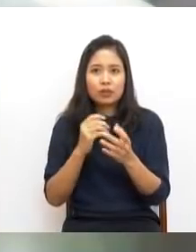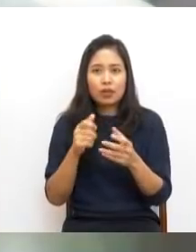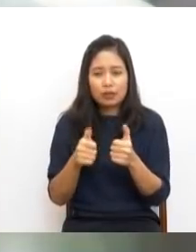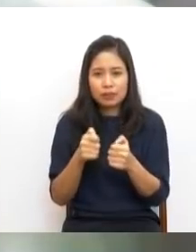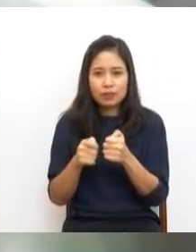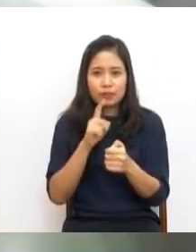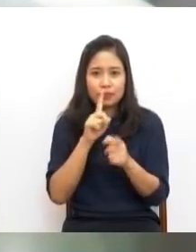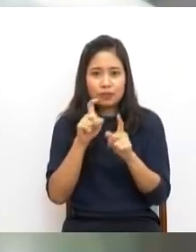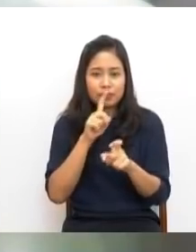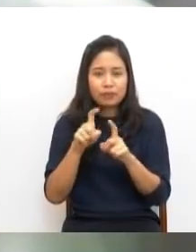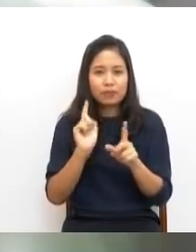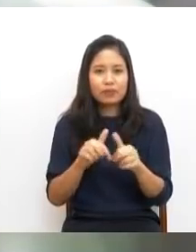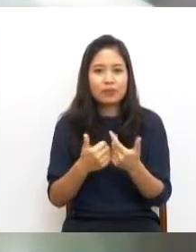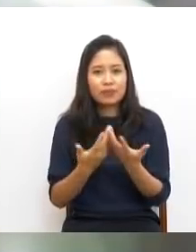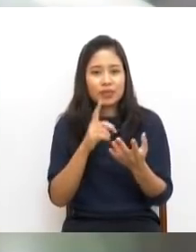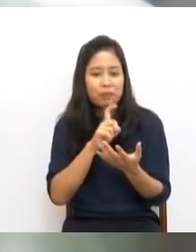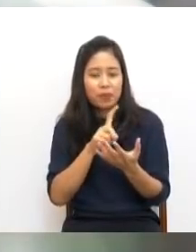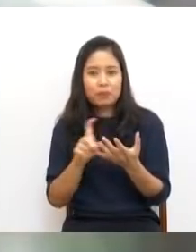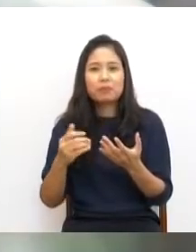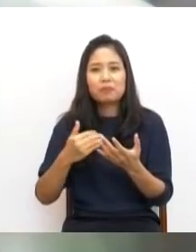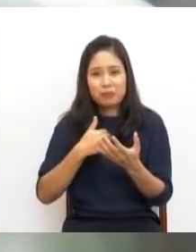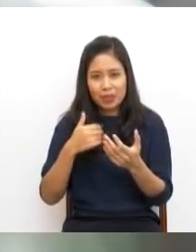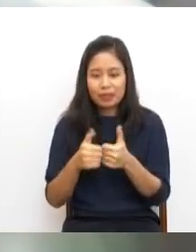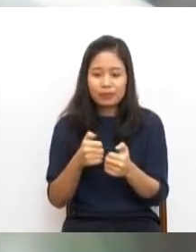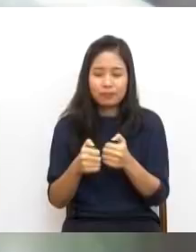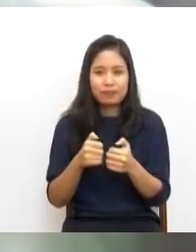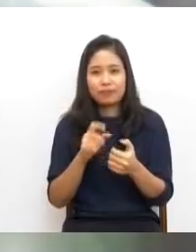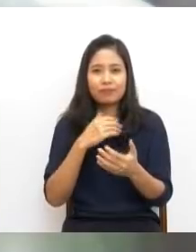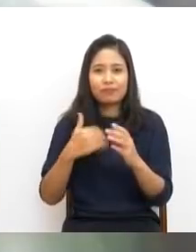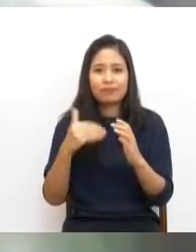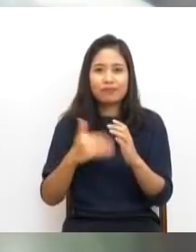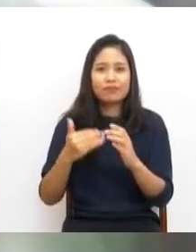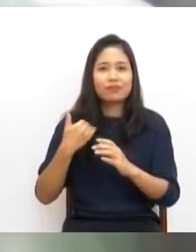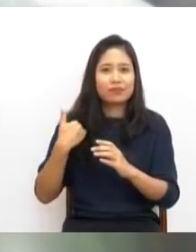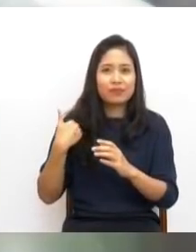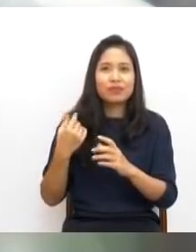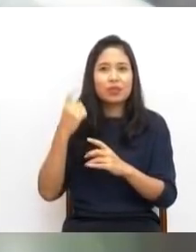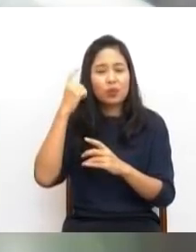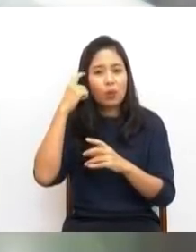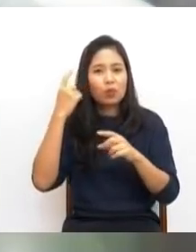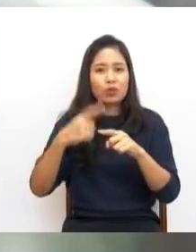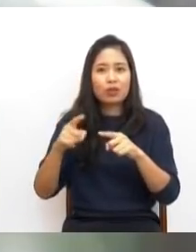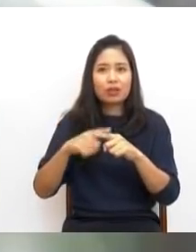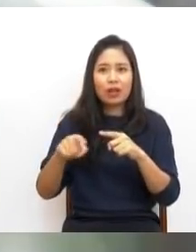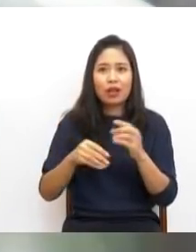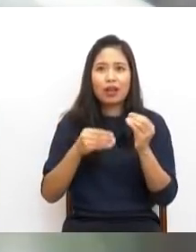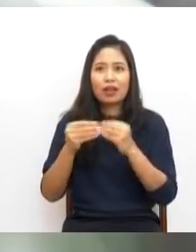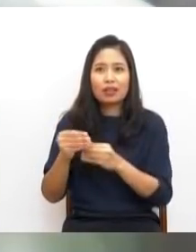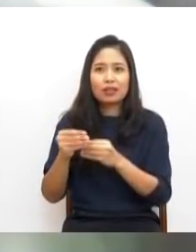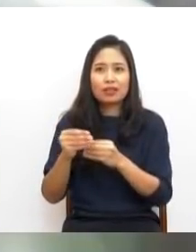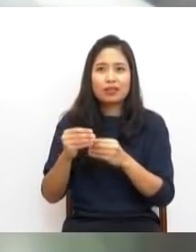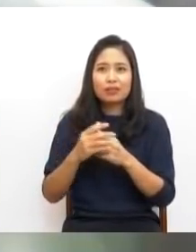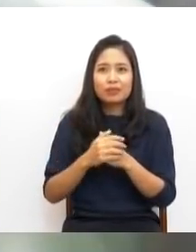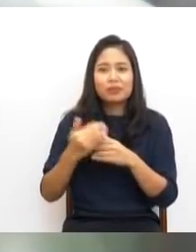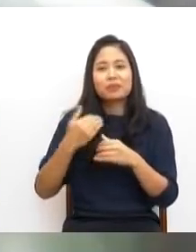คุณครูอยู่ที่ไหนกันคะก็อยู่ที่หน้าร้านหมอทำฟันค่ะก็จะมีมาอย่างนี้ฟังอยู่ค่ะก็นึกสภาพว่าคุณครูก็คงแบบอ้าปากไปด้ว